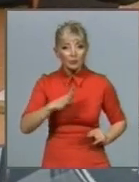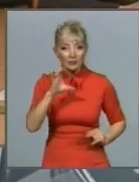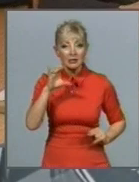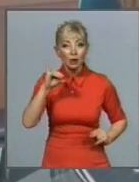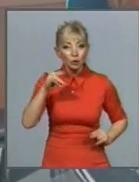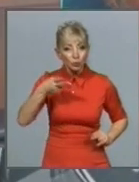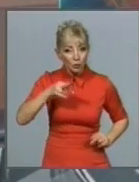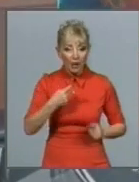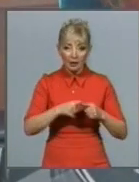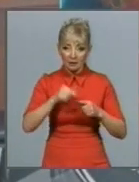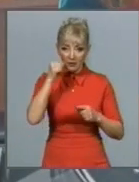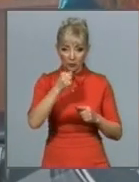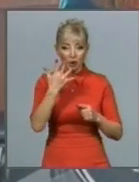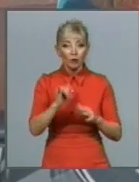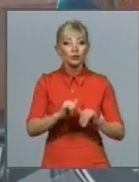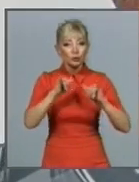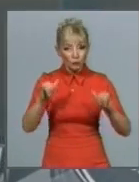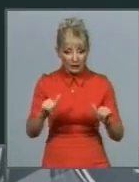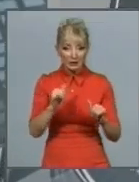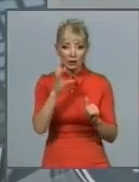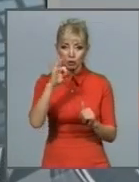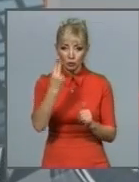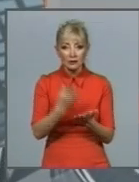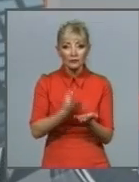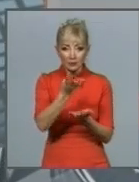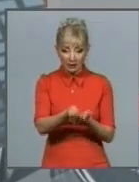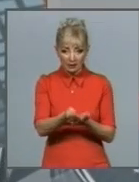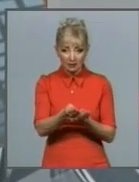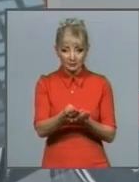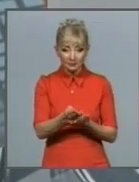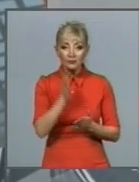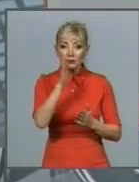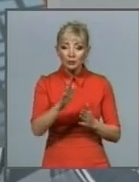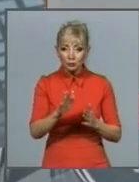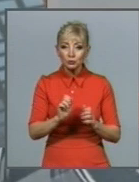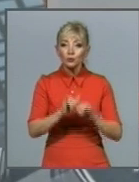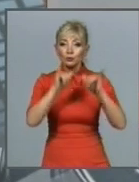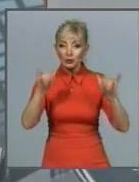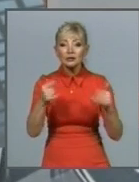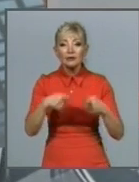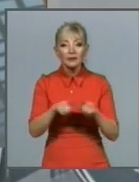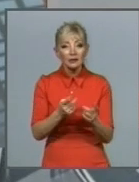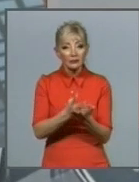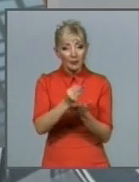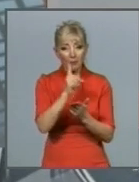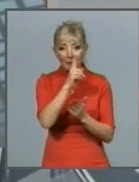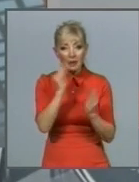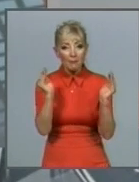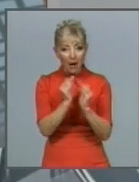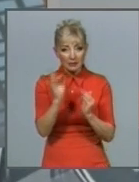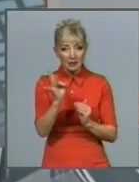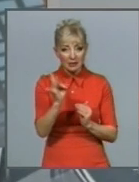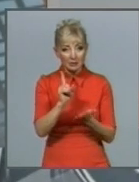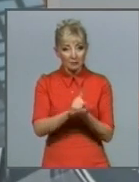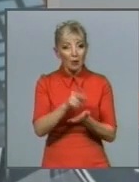Також збільшиться ще низка соціальних виплат. Будуть збільшені такі виплати. Мінімальні розміри пенсії